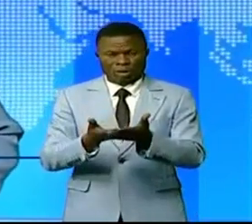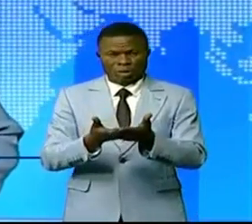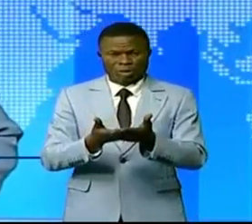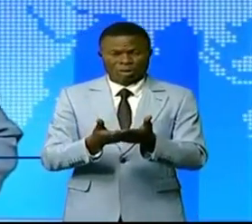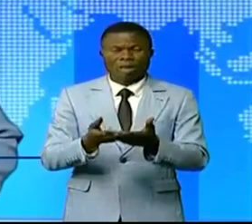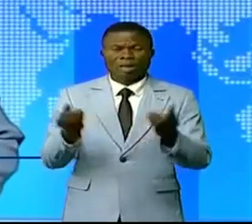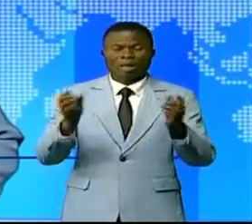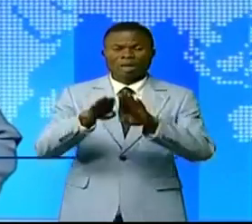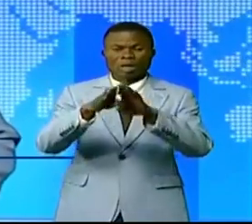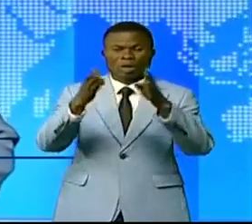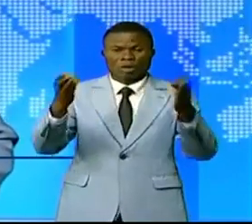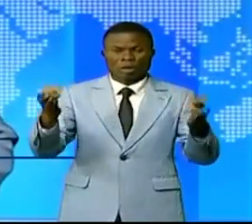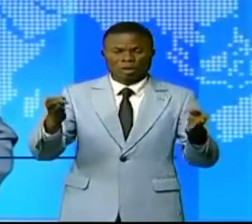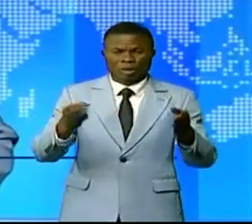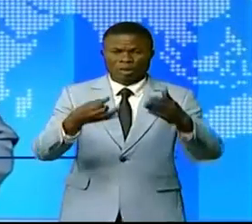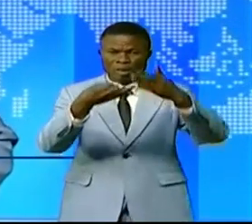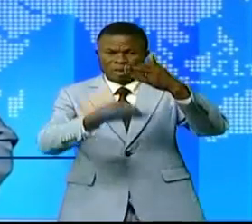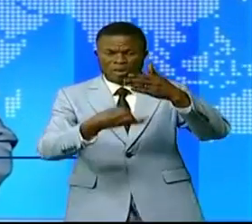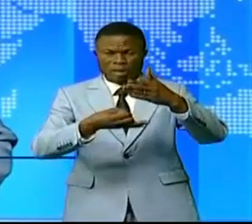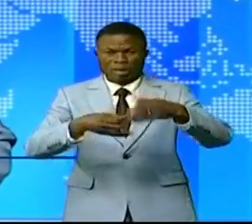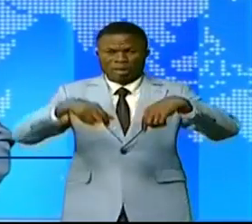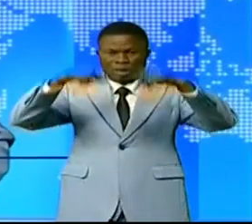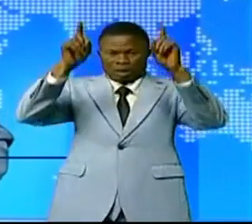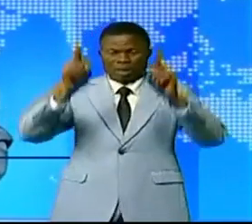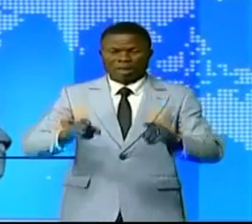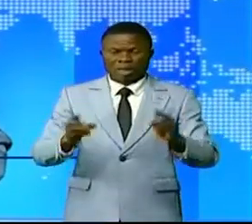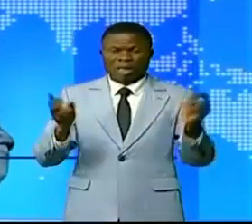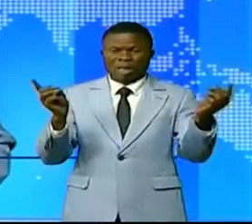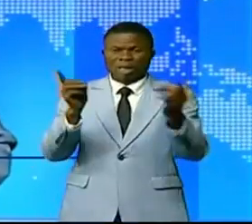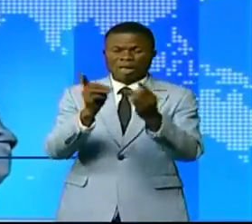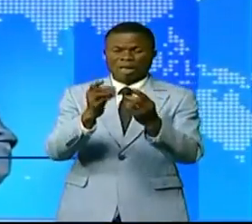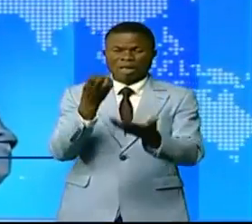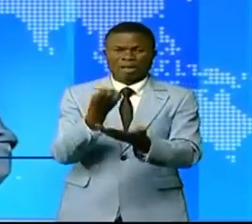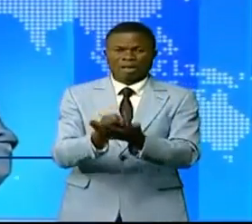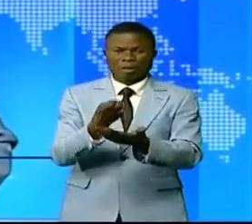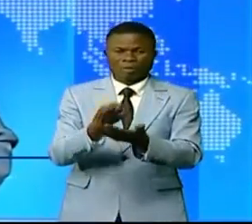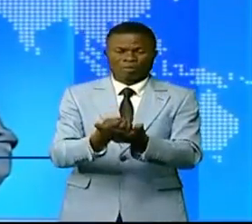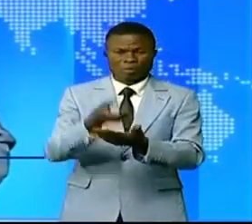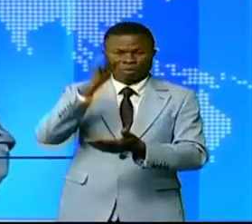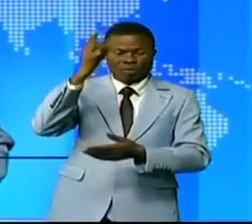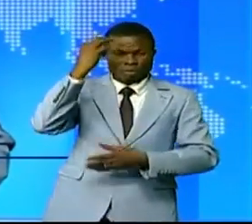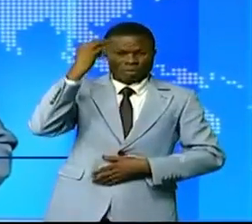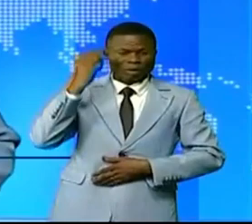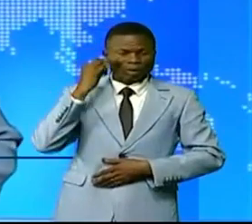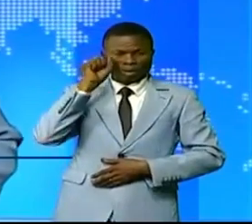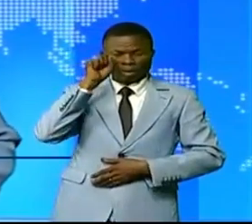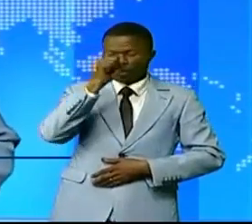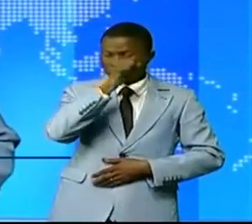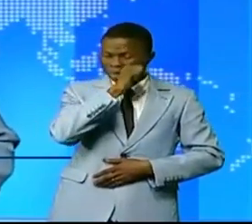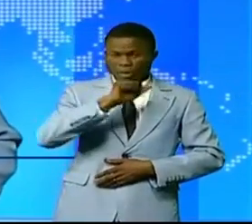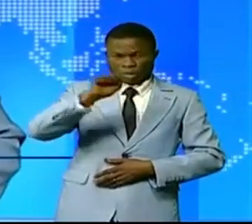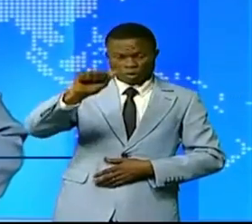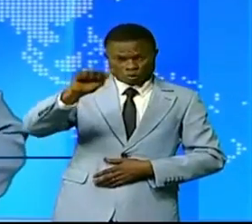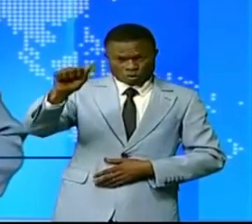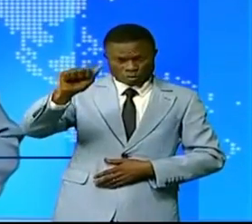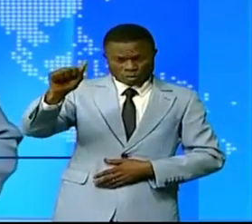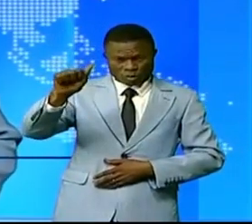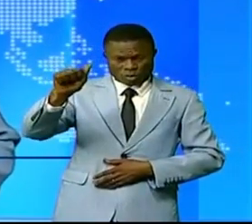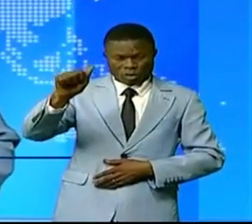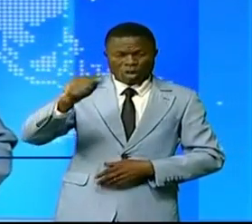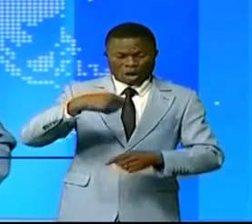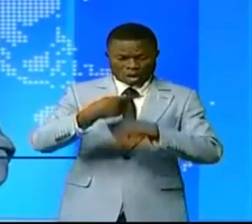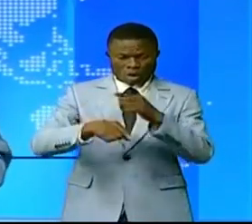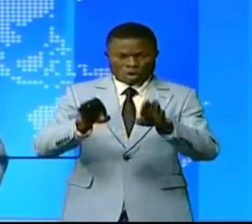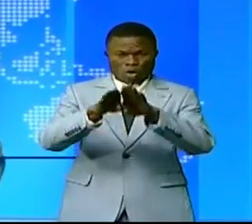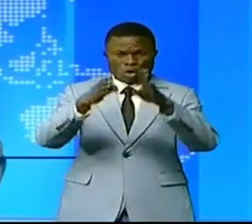lors de l'ouverture de la 7e édition de ces grands rendez-vous économiques. Et c'est le Premier ministre Jean-Michel Samalou Kondé qui a procédé